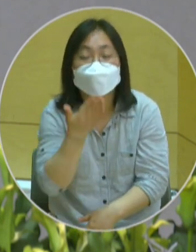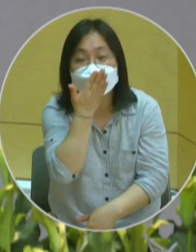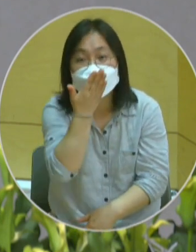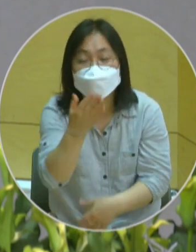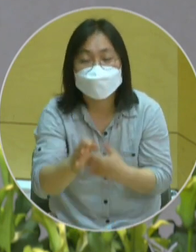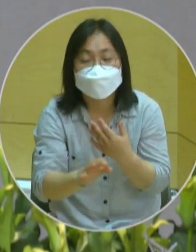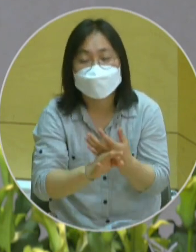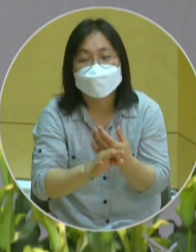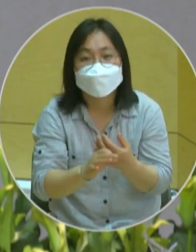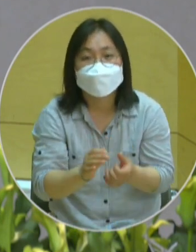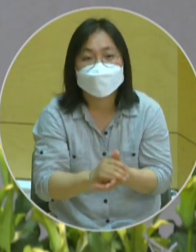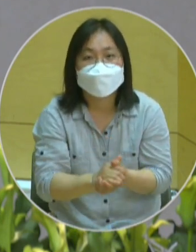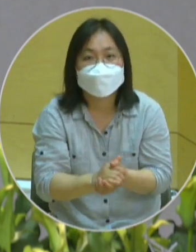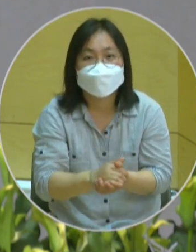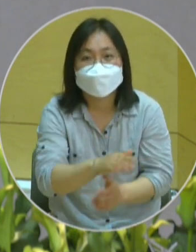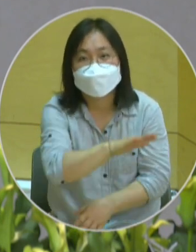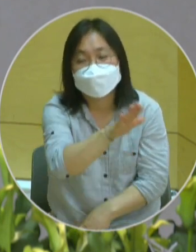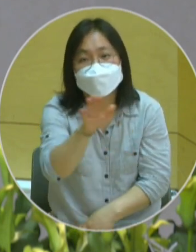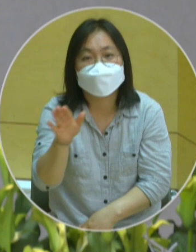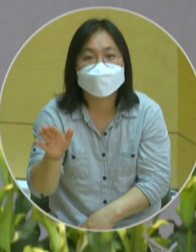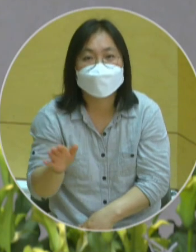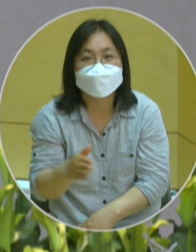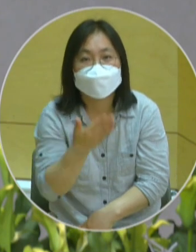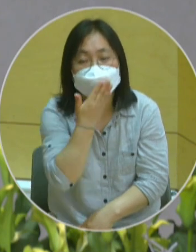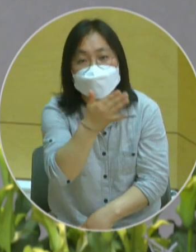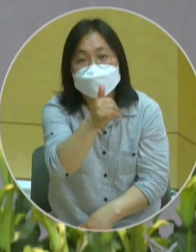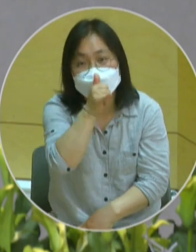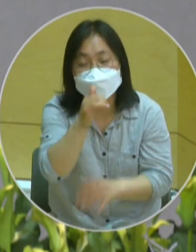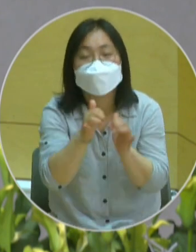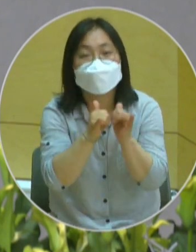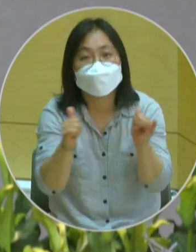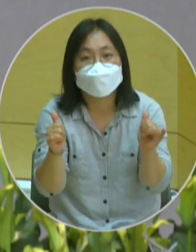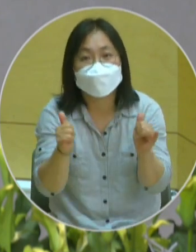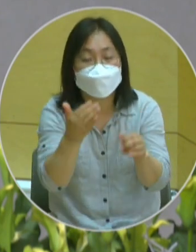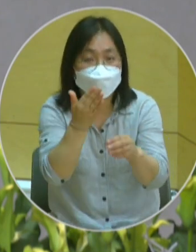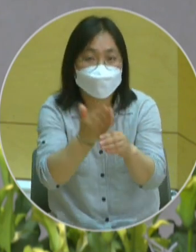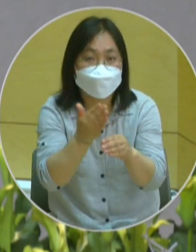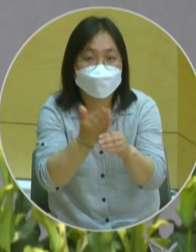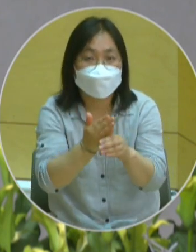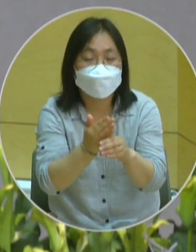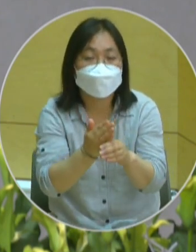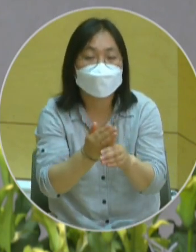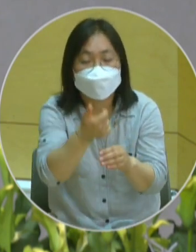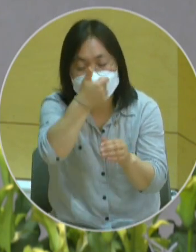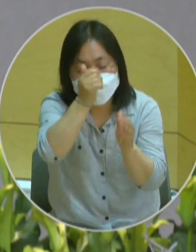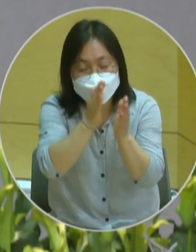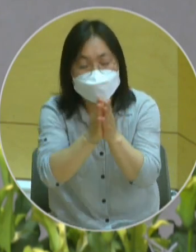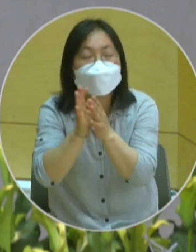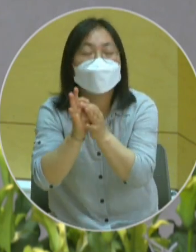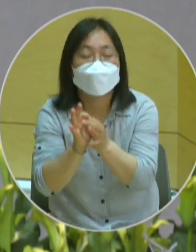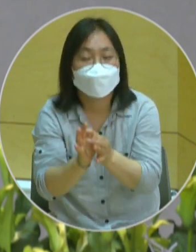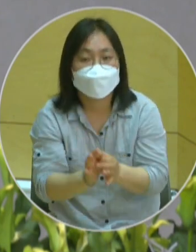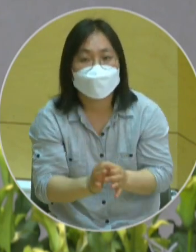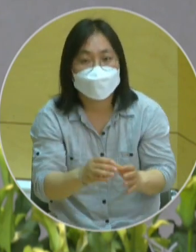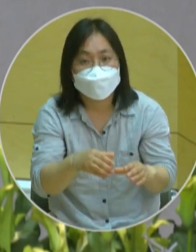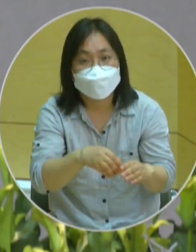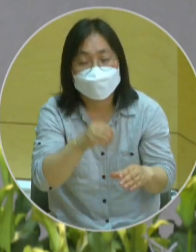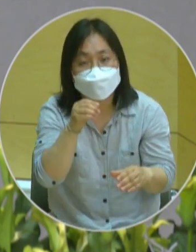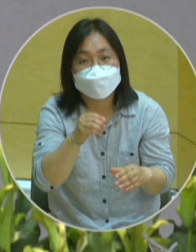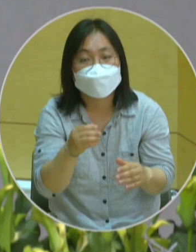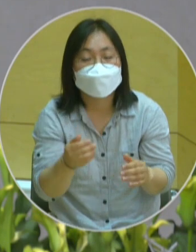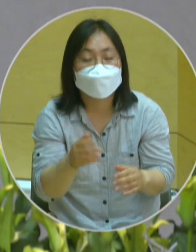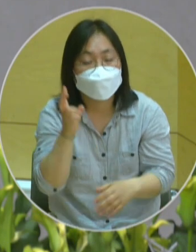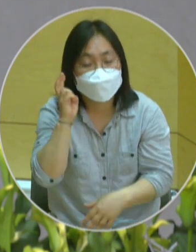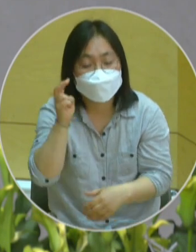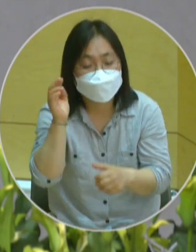가능하면 우리가 하실 수 있는 분들 중심으로 공천을 하고 기도하면서 했는데